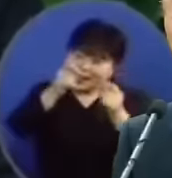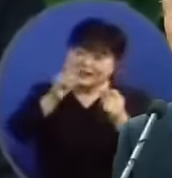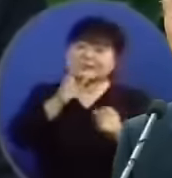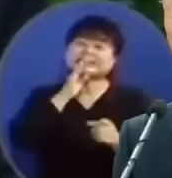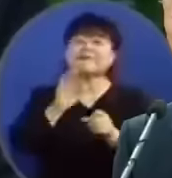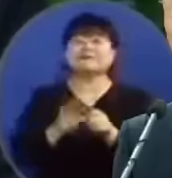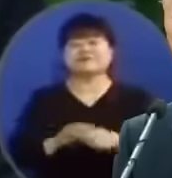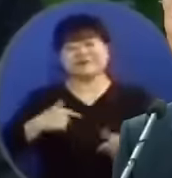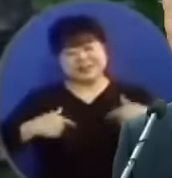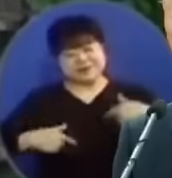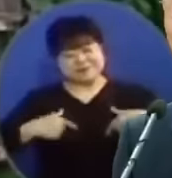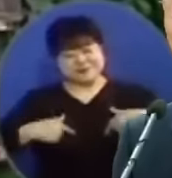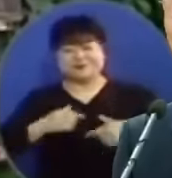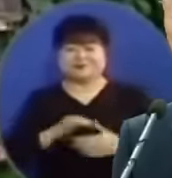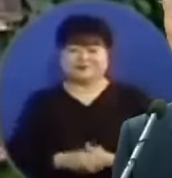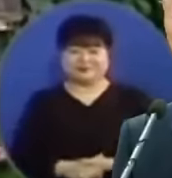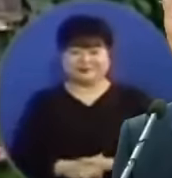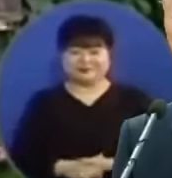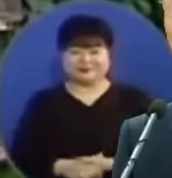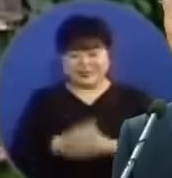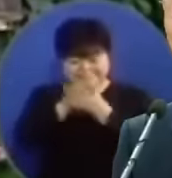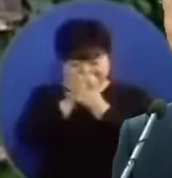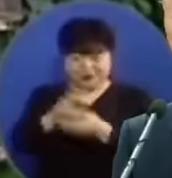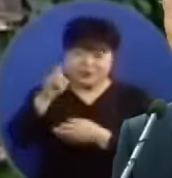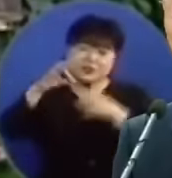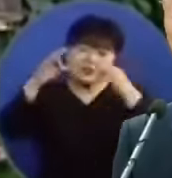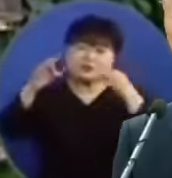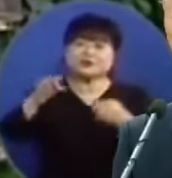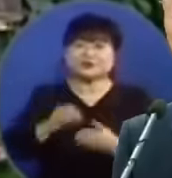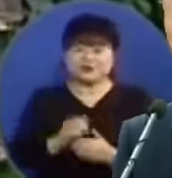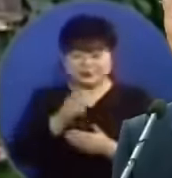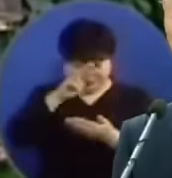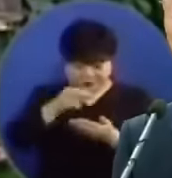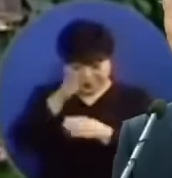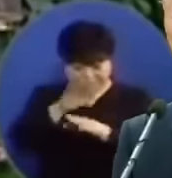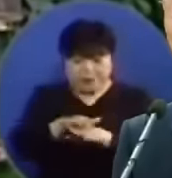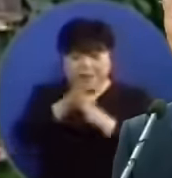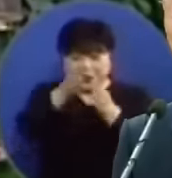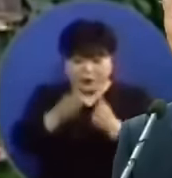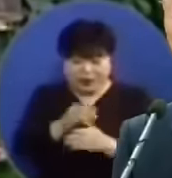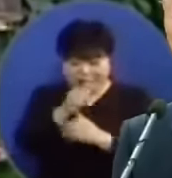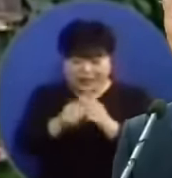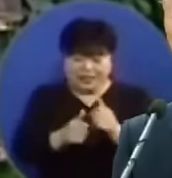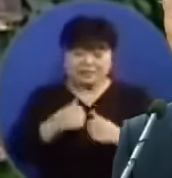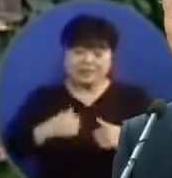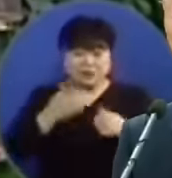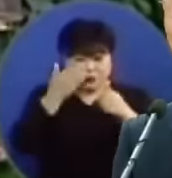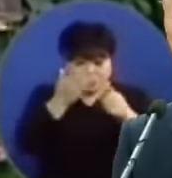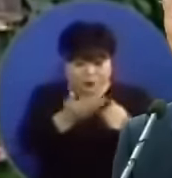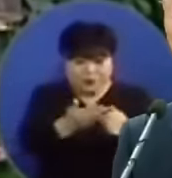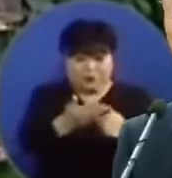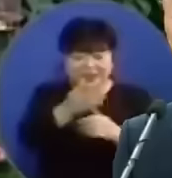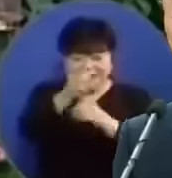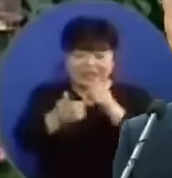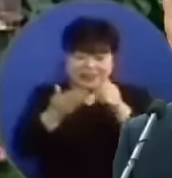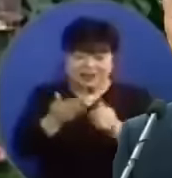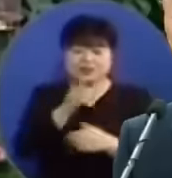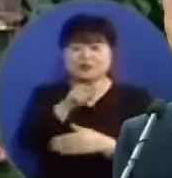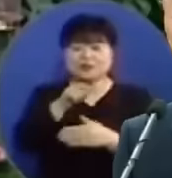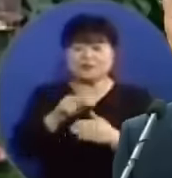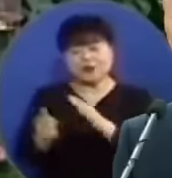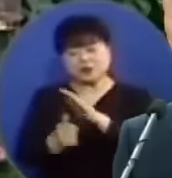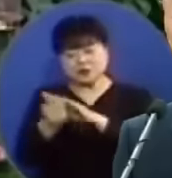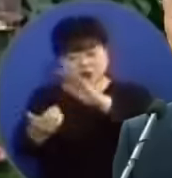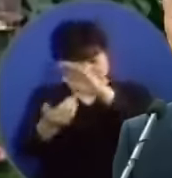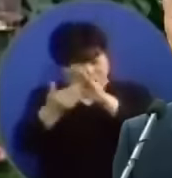참 기쁨인 것입니다. 기도하고 찬송하고 성경 읽고 예배를 통하여 하나님을 기뻐하면 하나님이 우리 마음의